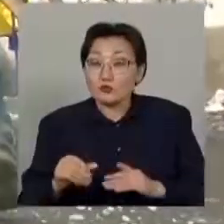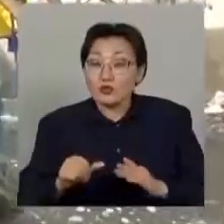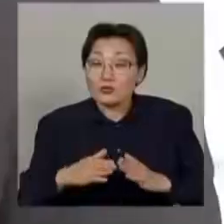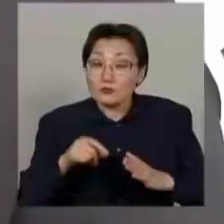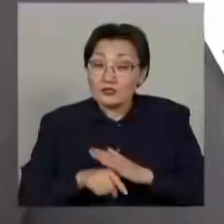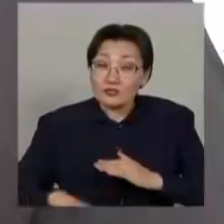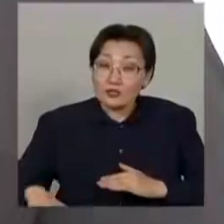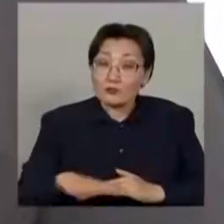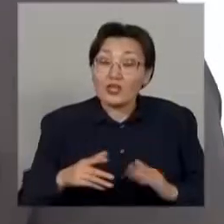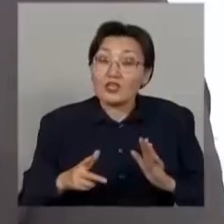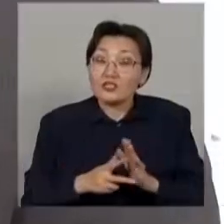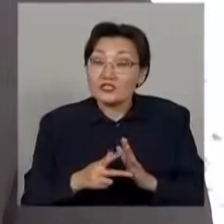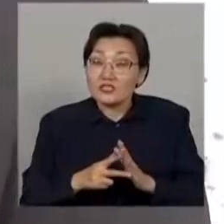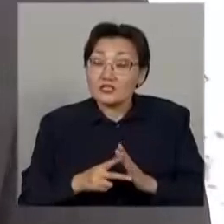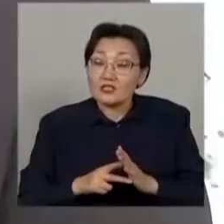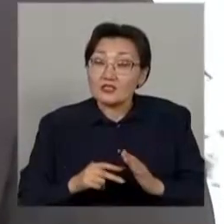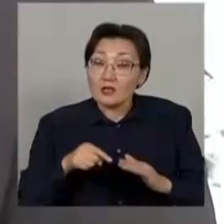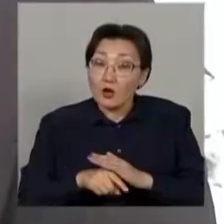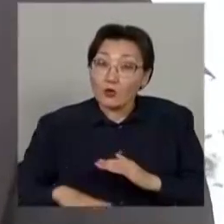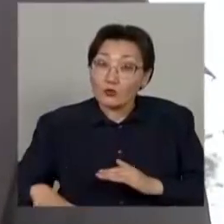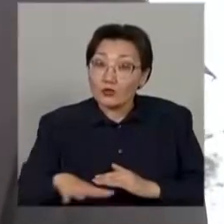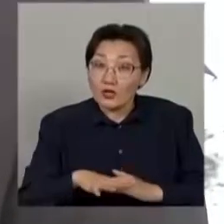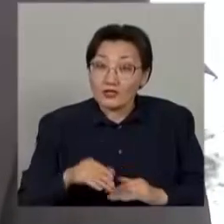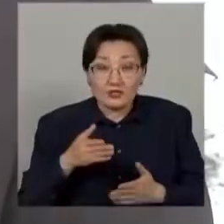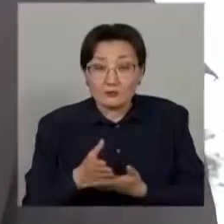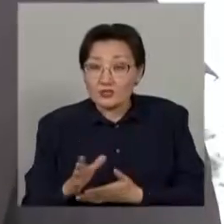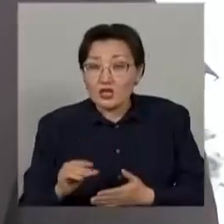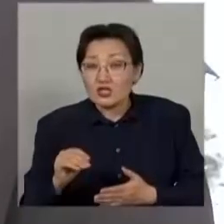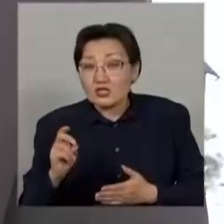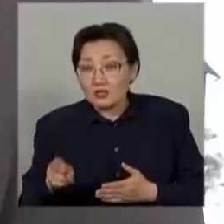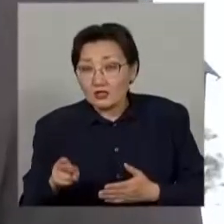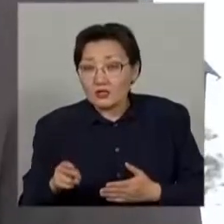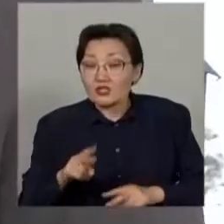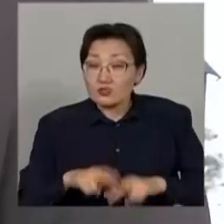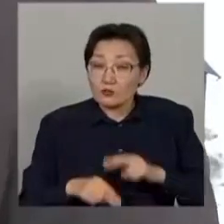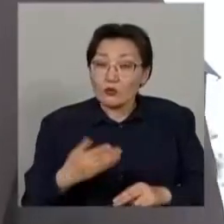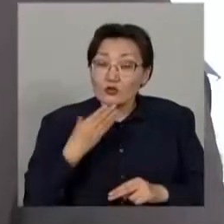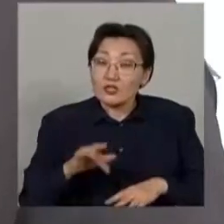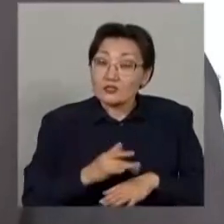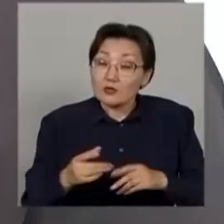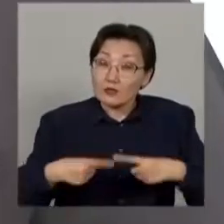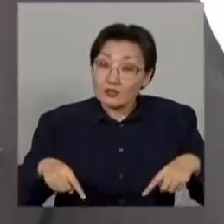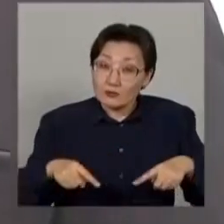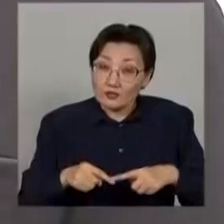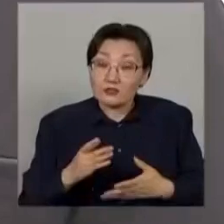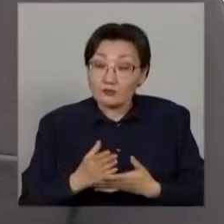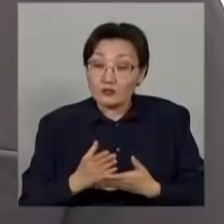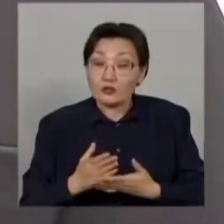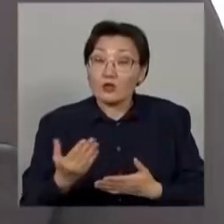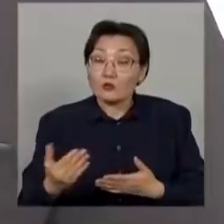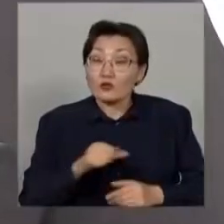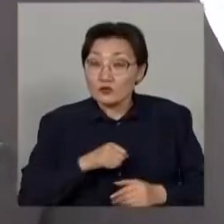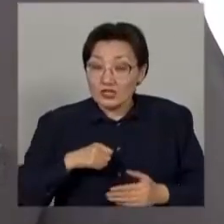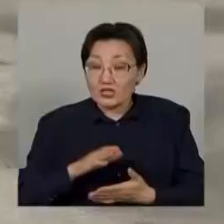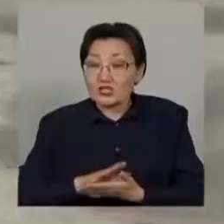8-іне кірмейміз. Өйткені ол жақта ГОСАК бар, ЖК бар салынған. Олардың өзінің сервисінің компаниясы бар, өздерінің мониторы. Олар өздері